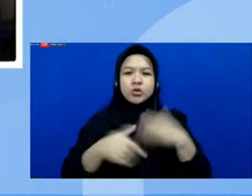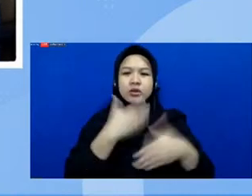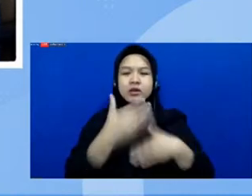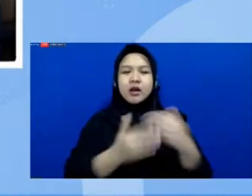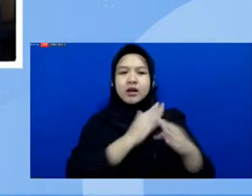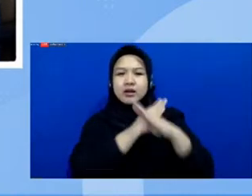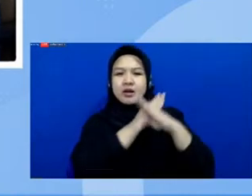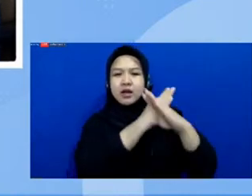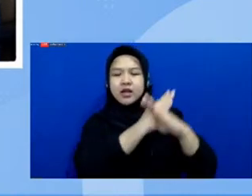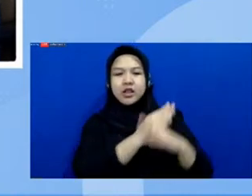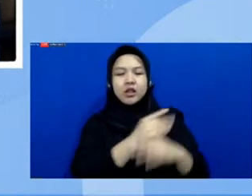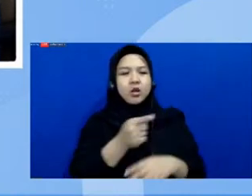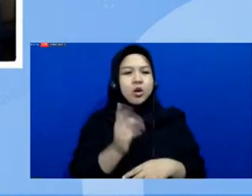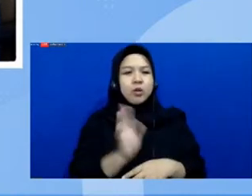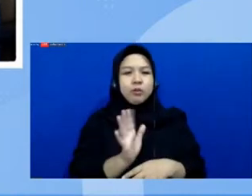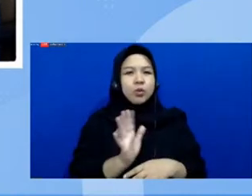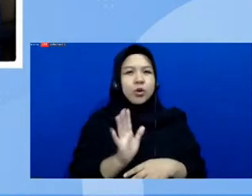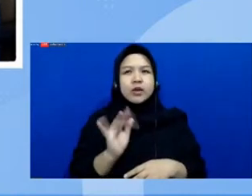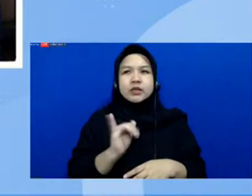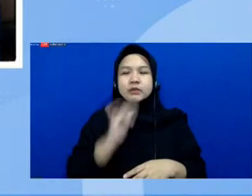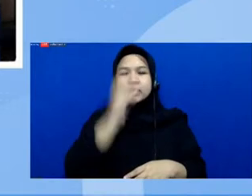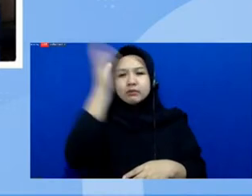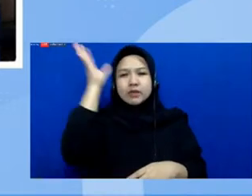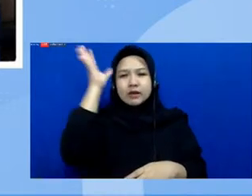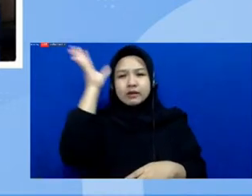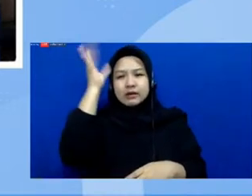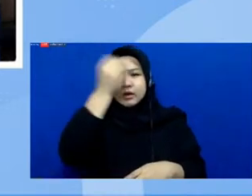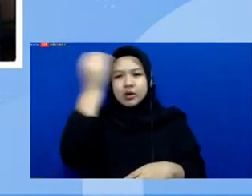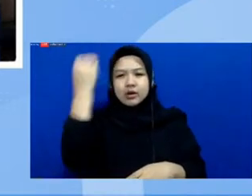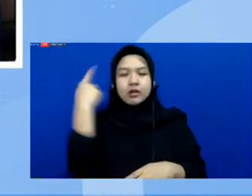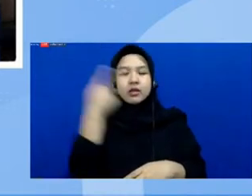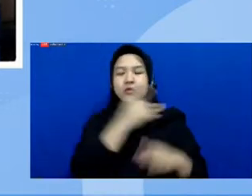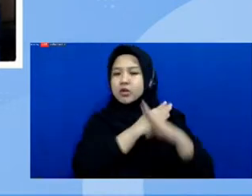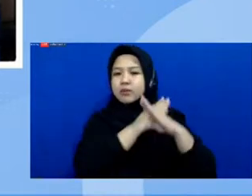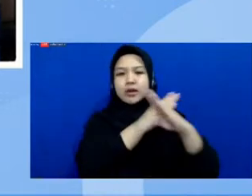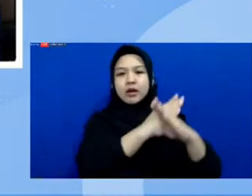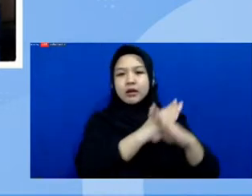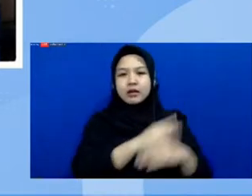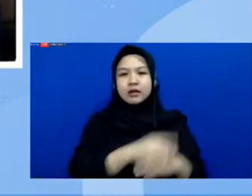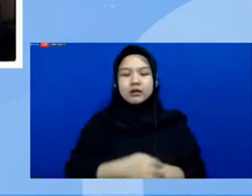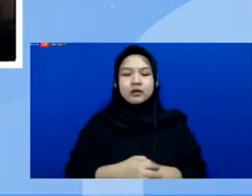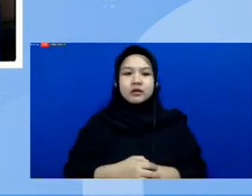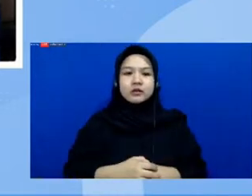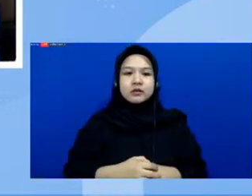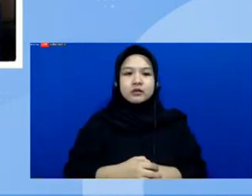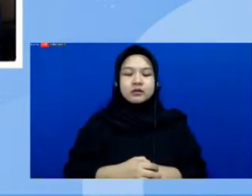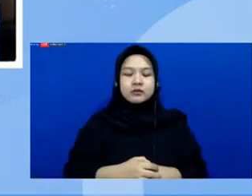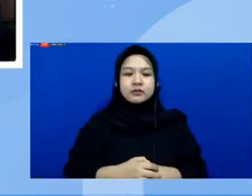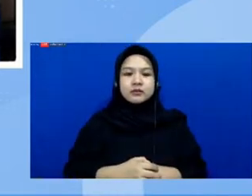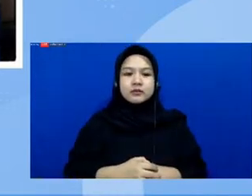menurut saya. Bukan lagi kelasnya misunderstanding atau lalai, tapi denial. Gitu. Nah,